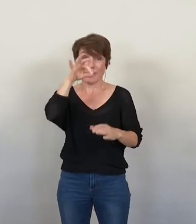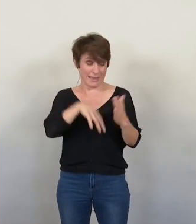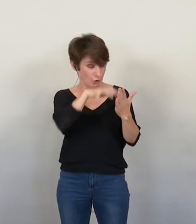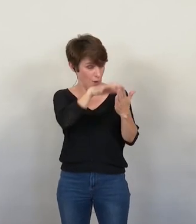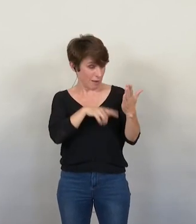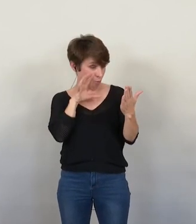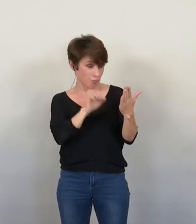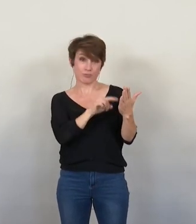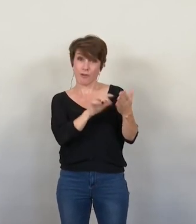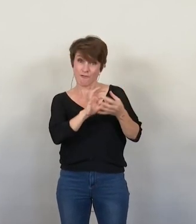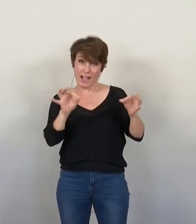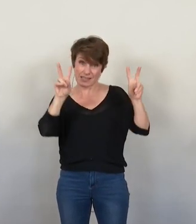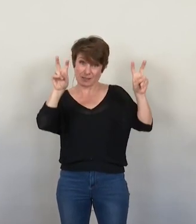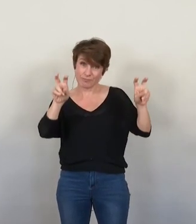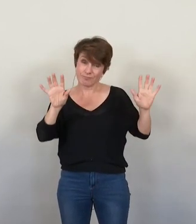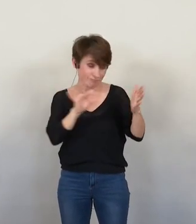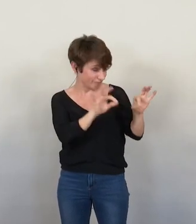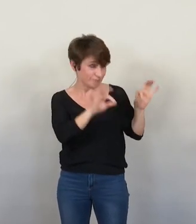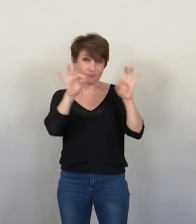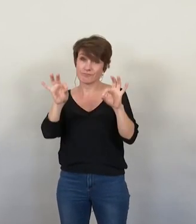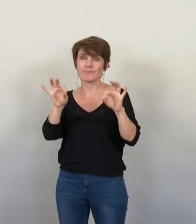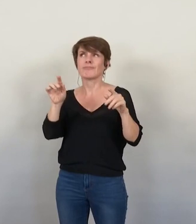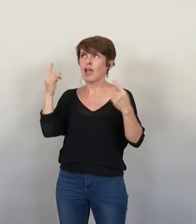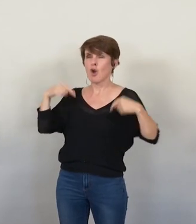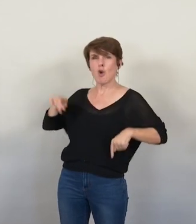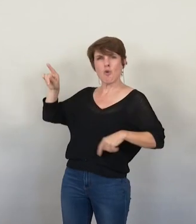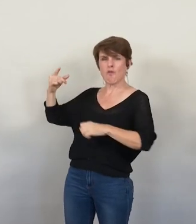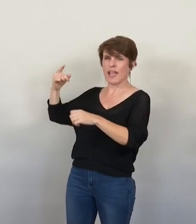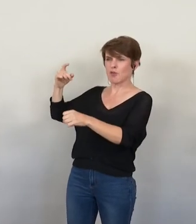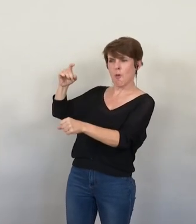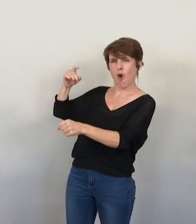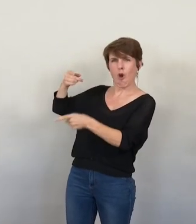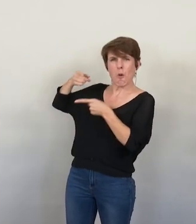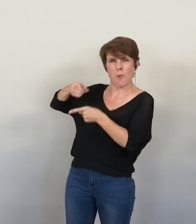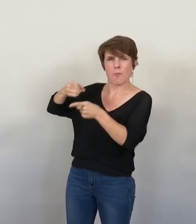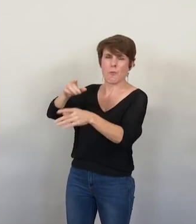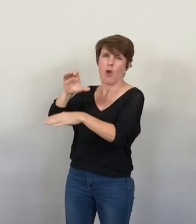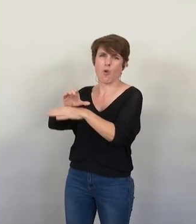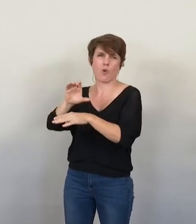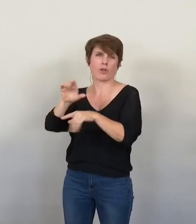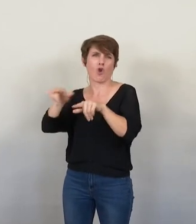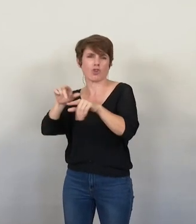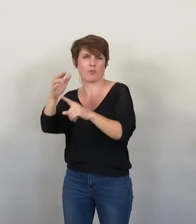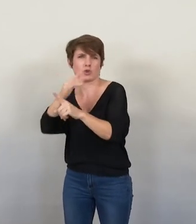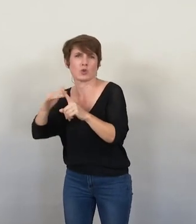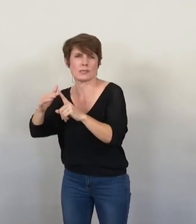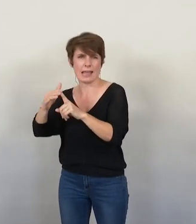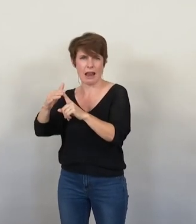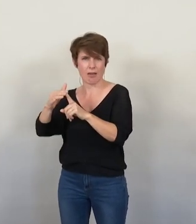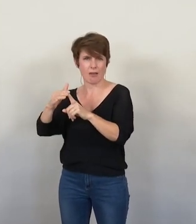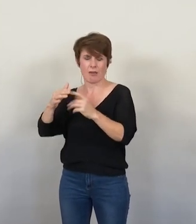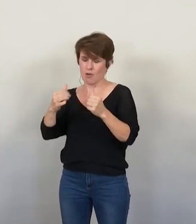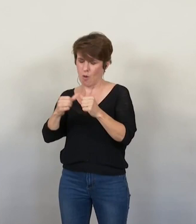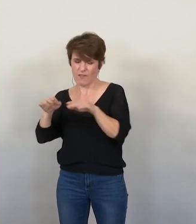vous cite faire face aux attaques du gouvernement contre le logement social étudier les solutions permettant de maintenir et de de